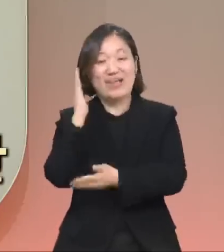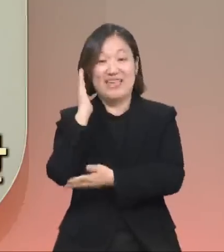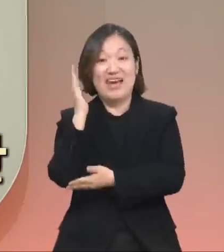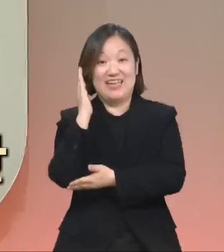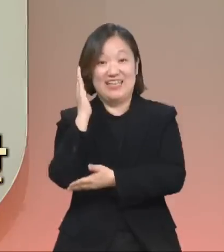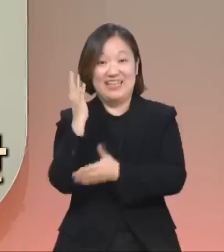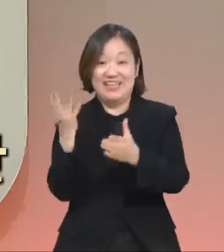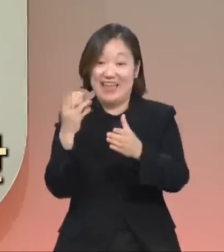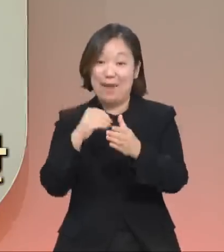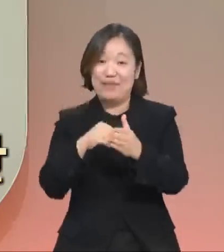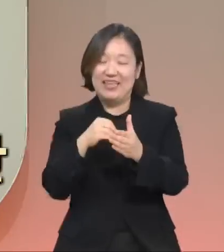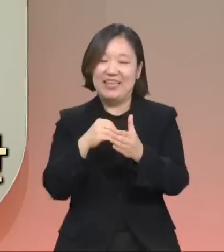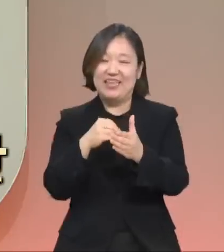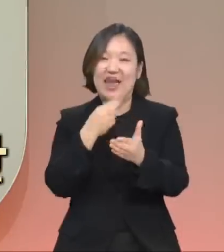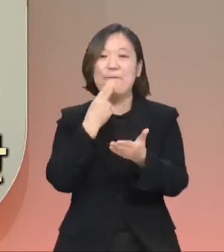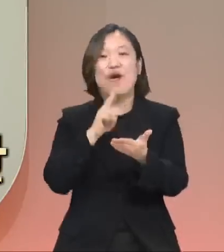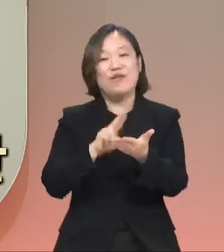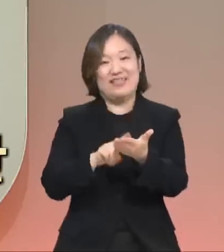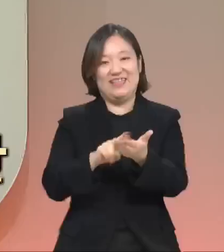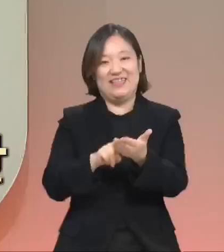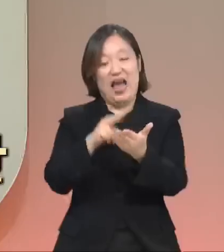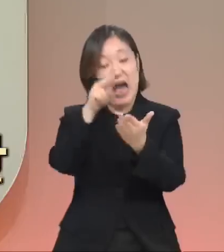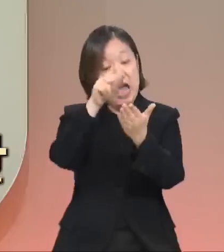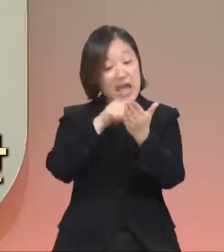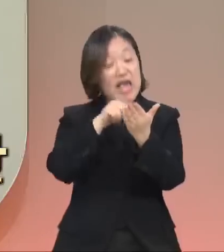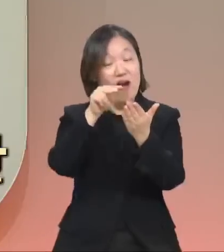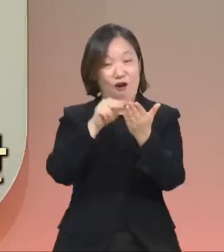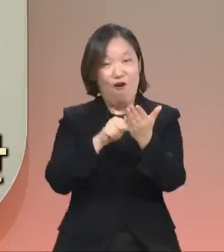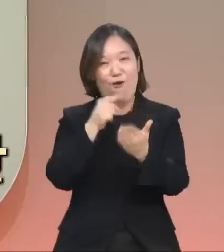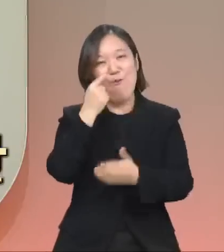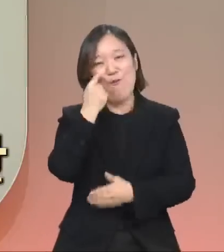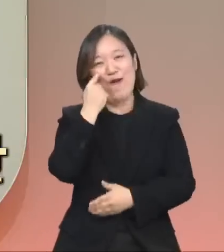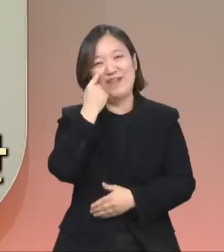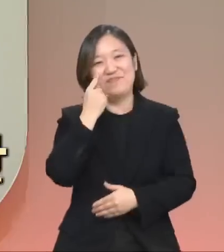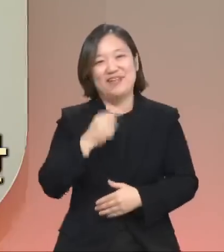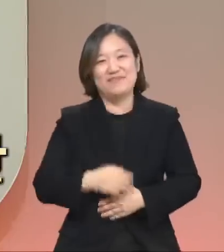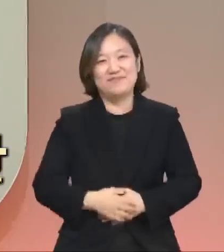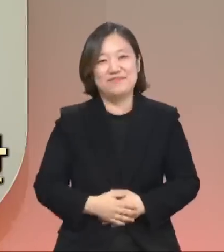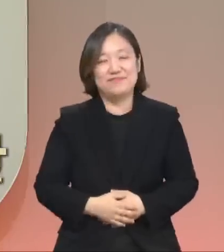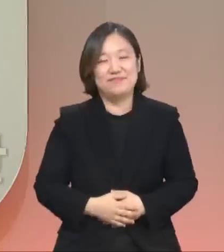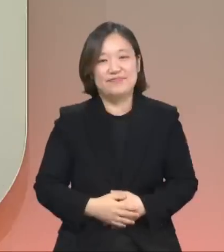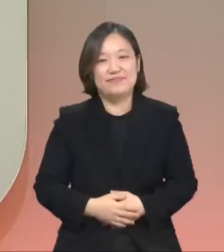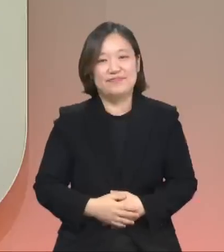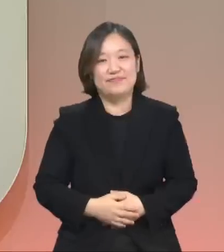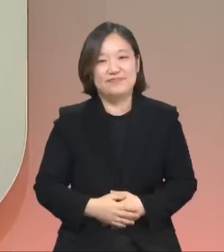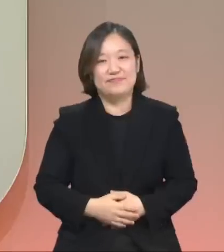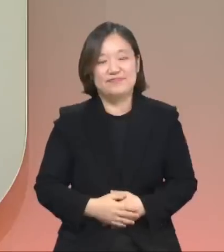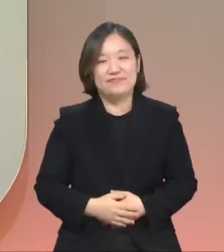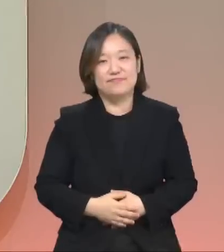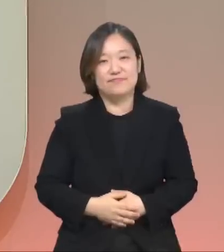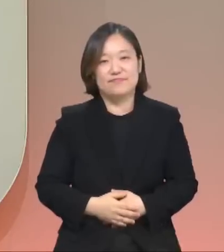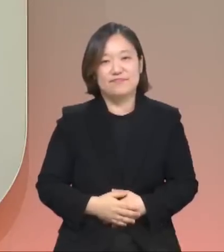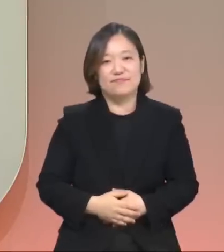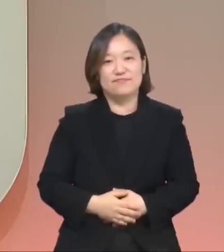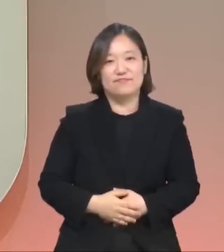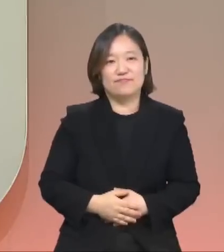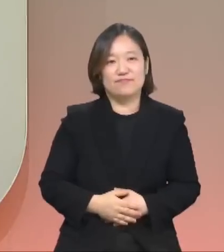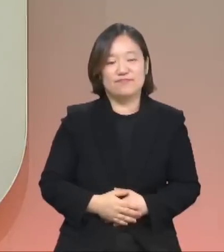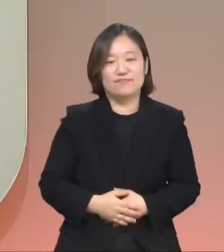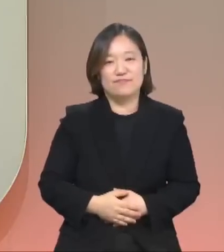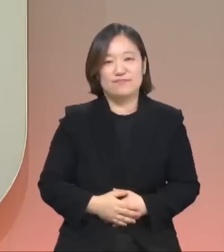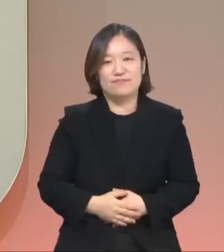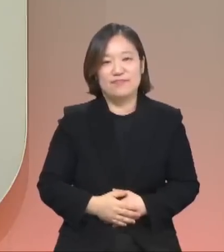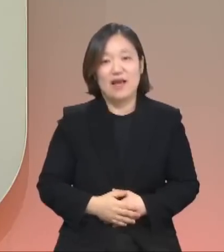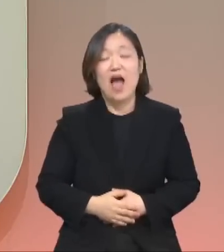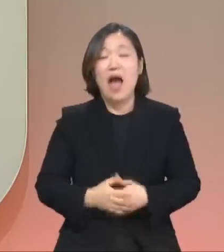담긴 편지를 우리가 읽어보는 시간 가져보도록 하겠습니다 그 많은 분들이 이렇게 편지를